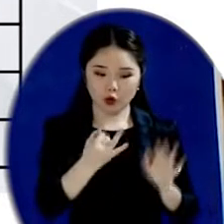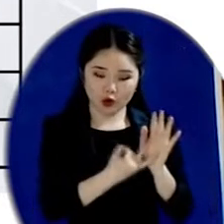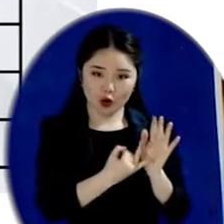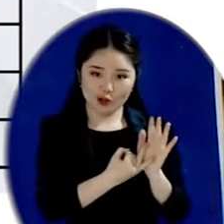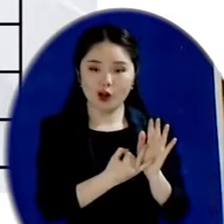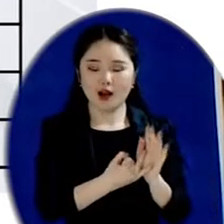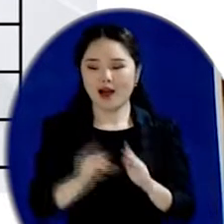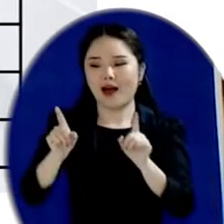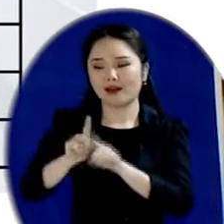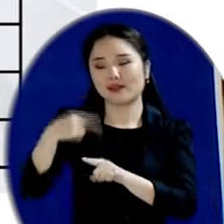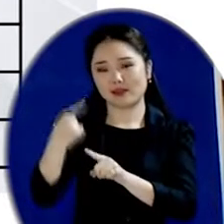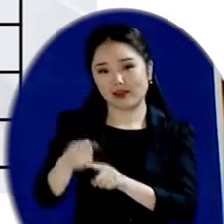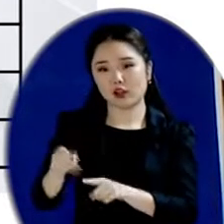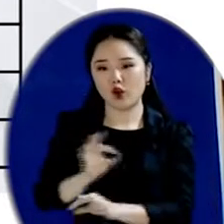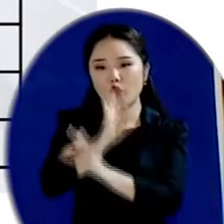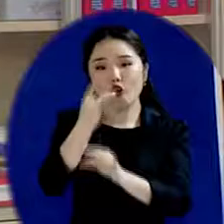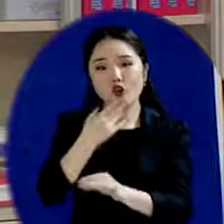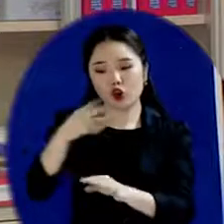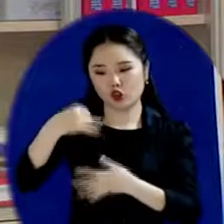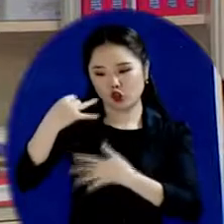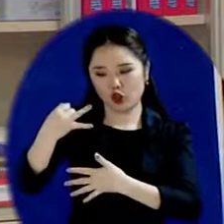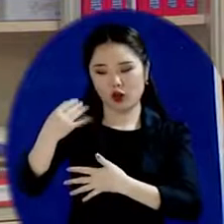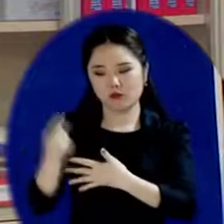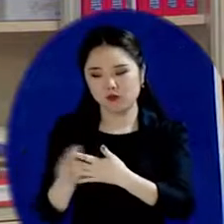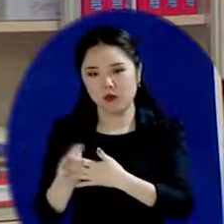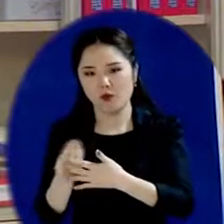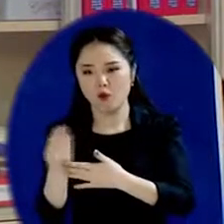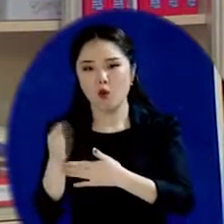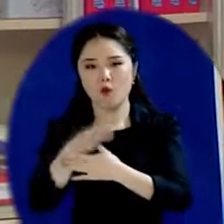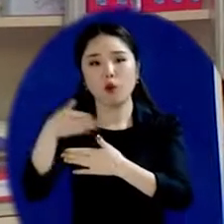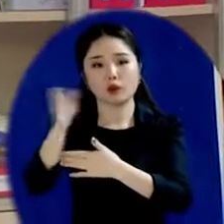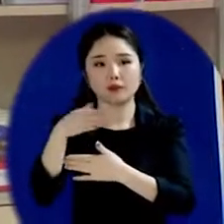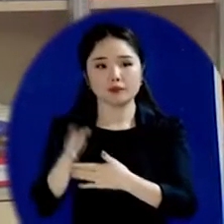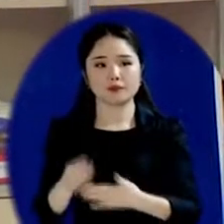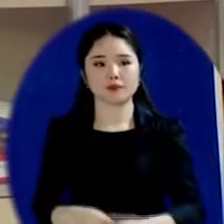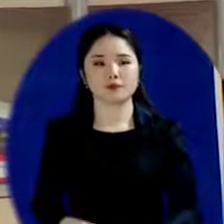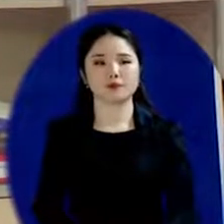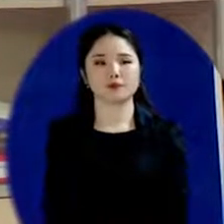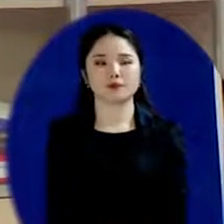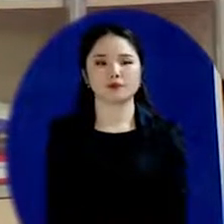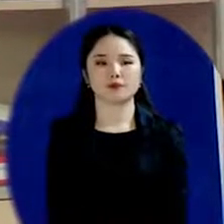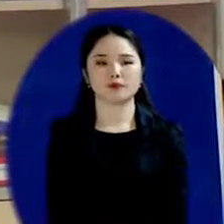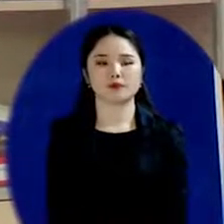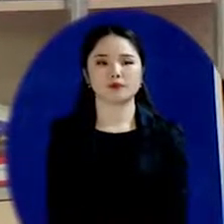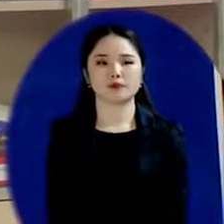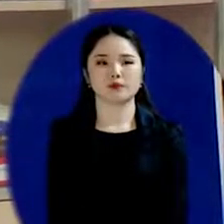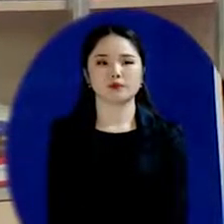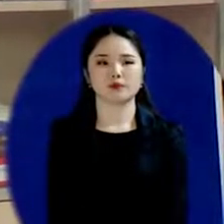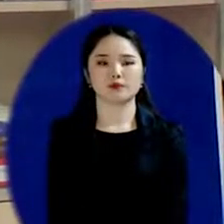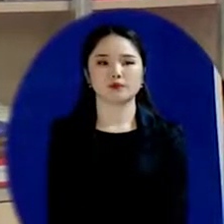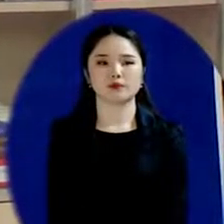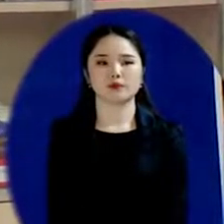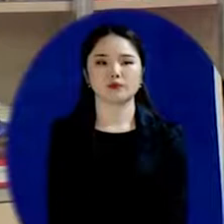бүгдээрээ дахиад өөрөнгөөр будъя. 7 байгаа учраас энэ 7-оос нь бас эхлээд алдаа гарахгүй тул бид нар бас